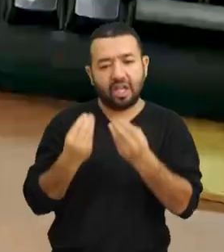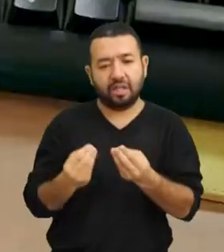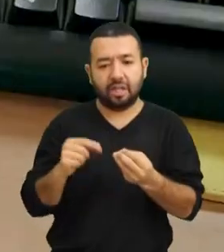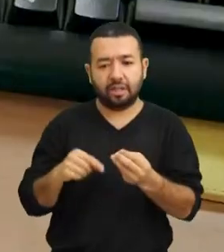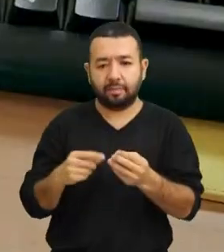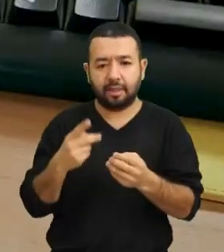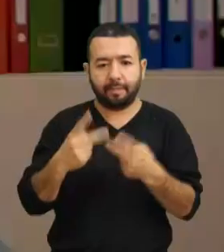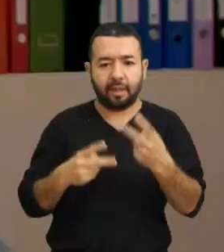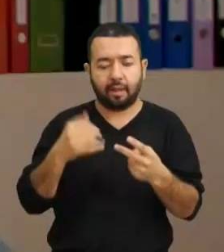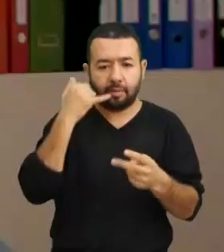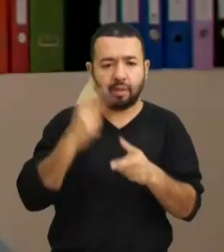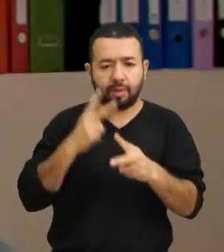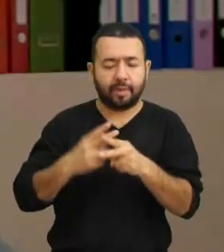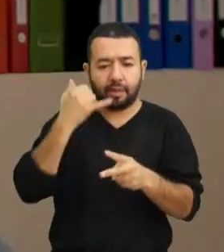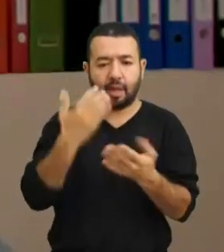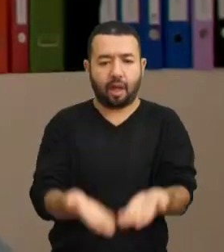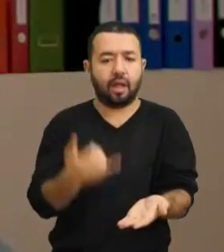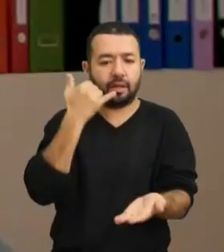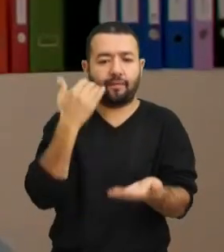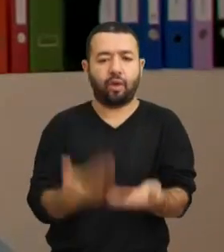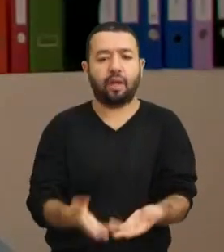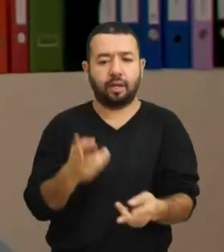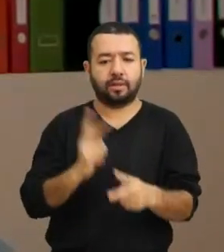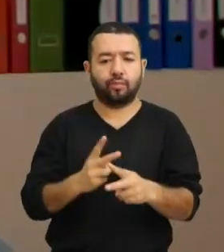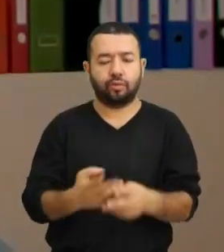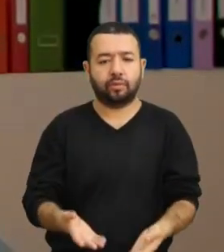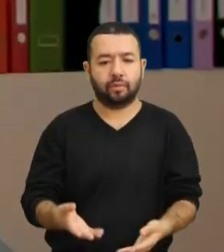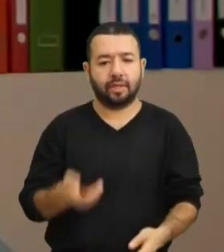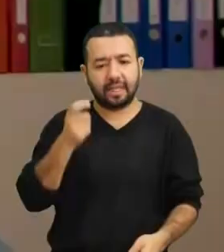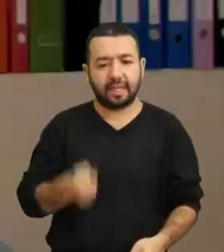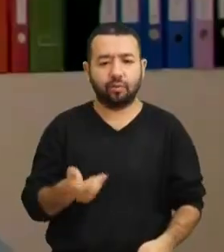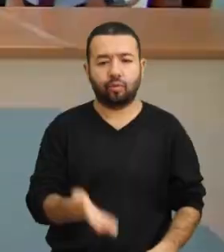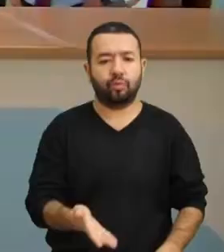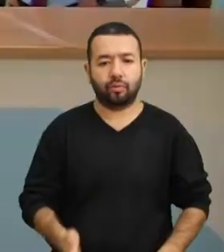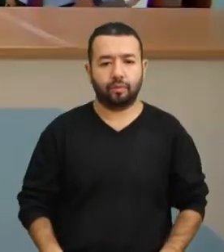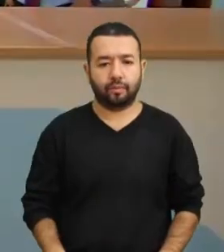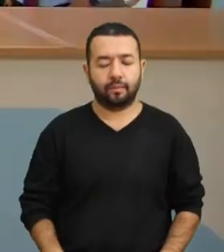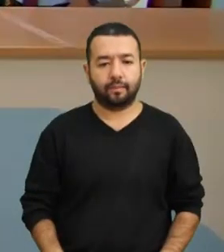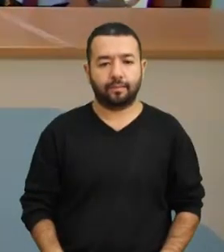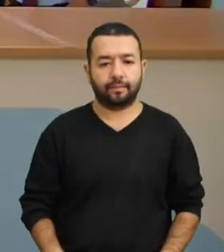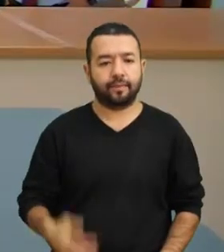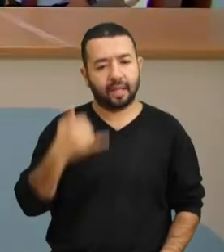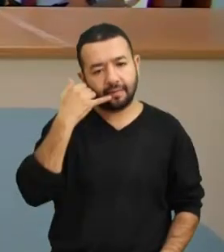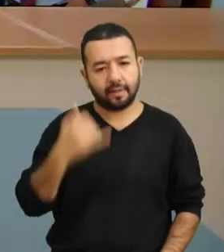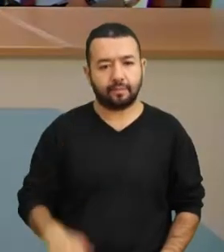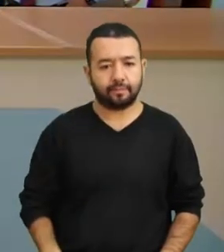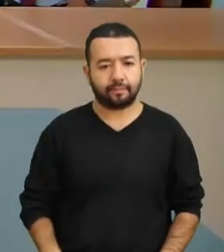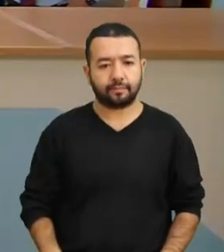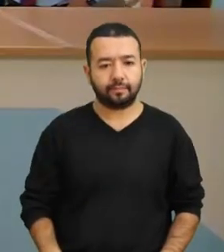arıyor. Buyur, al işte. Kesin odur. Efendim?